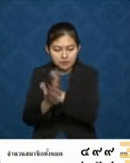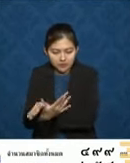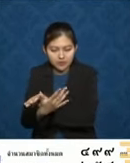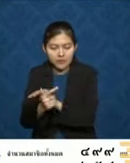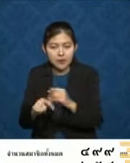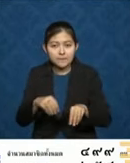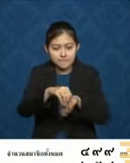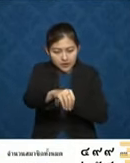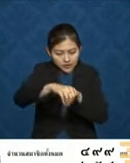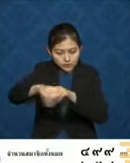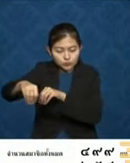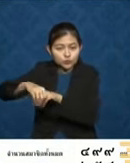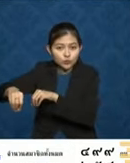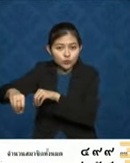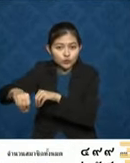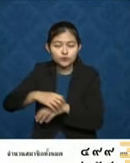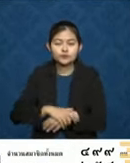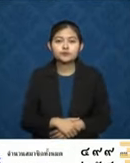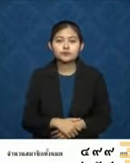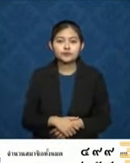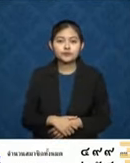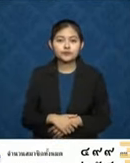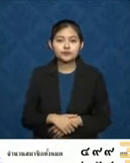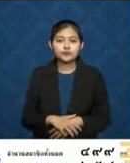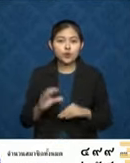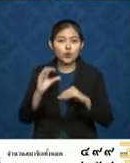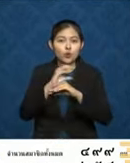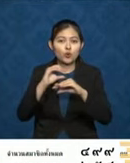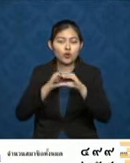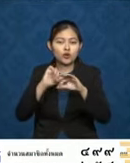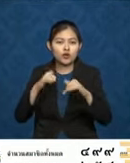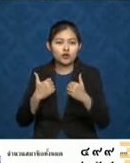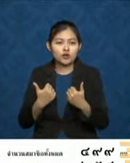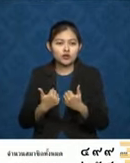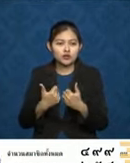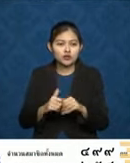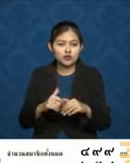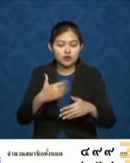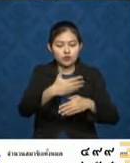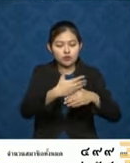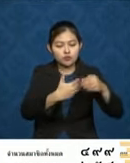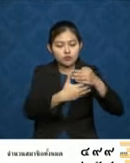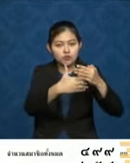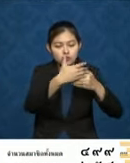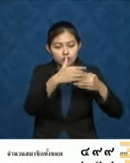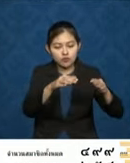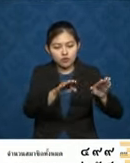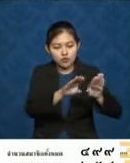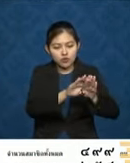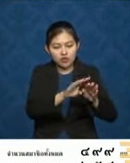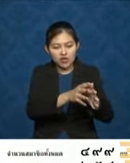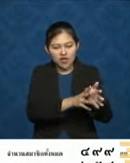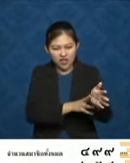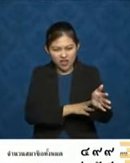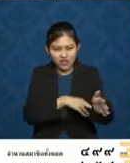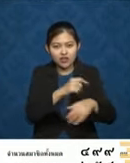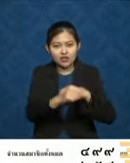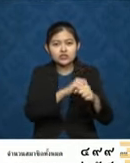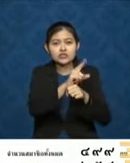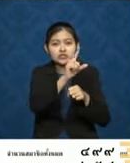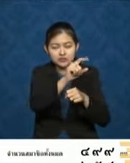การเกษตรที่ได้ผลโครงการนี้ปิดประตูระบายน้ำมา 20ปีแล้วครับประตูระบายน้ำอุทก